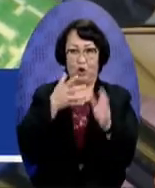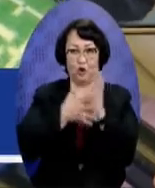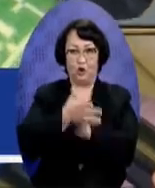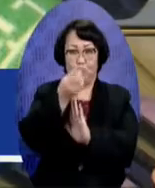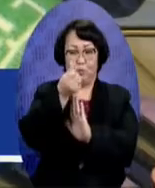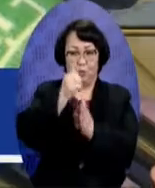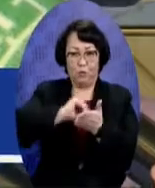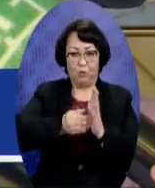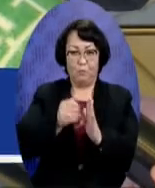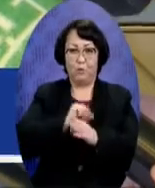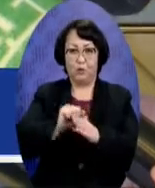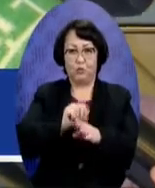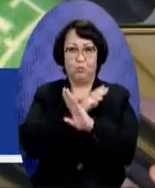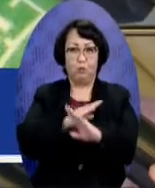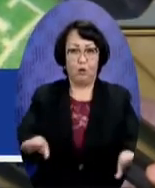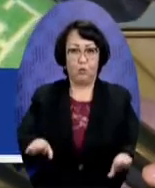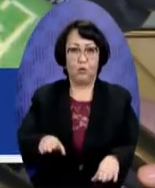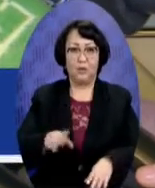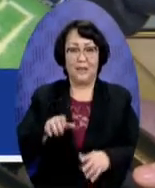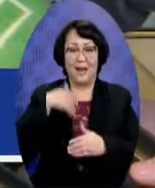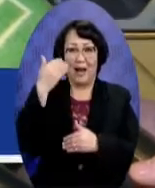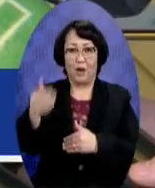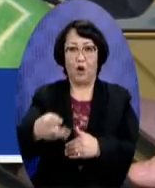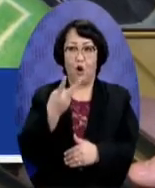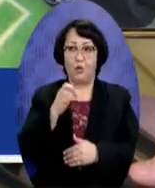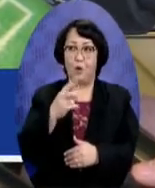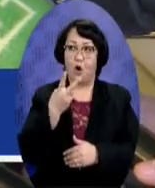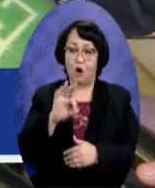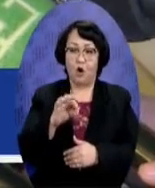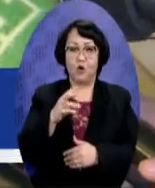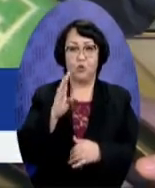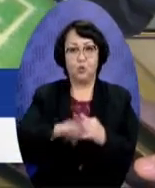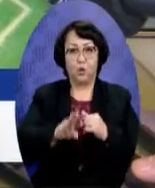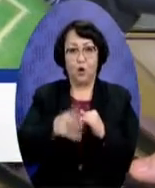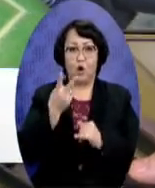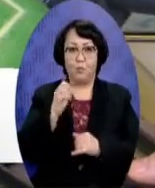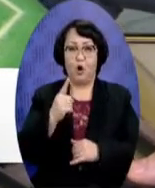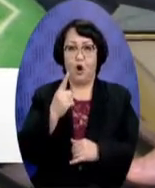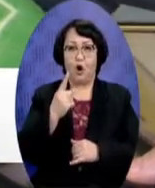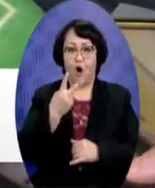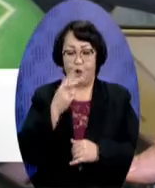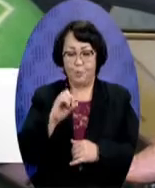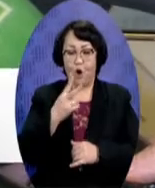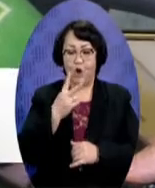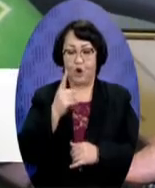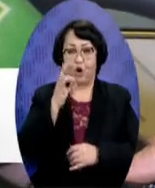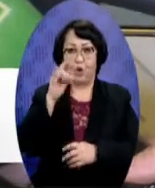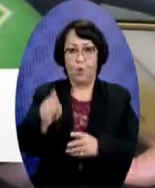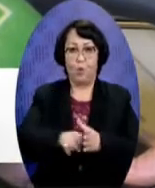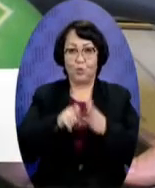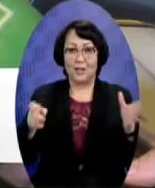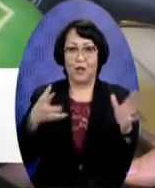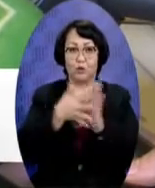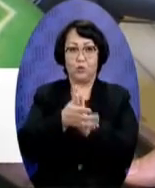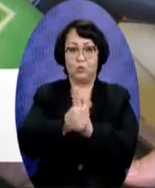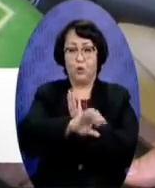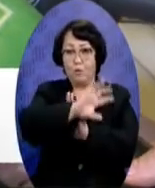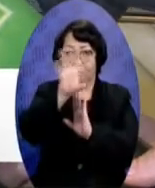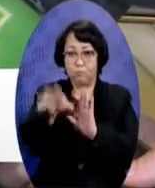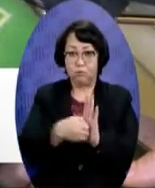их хурлын 2020 оны сүүлийн хагас, 2021 оны бүтэн төсөв, 2022 оны